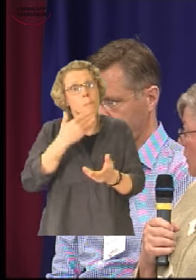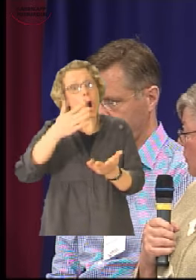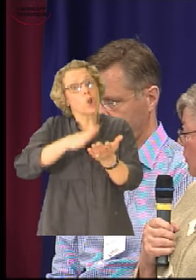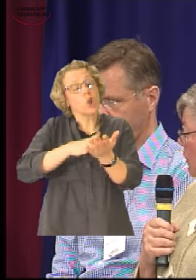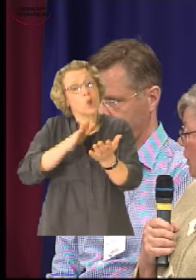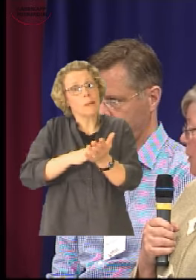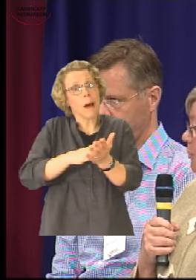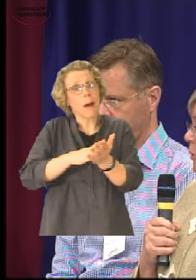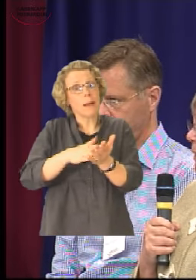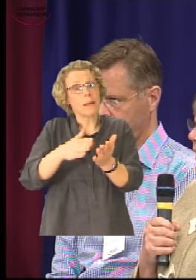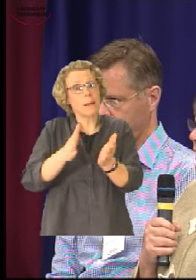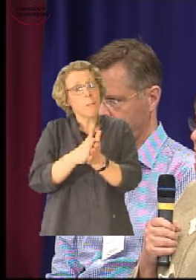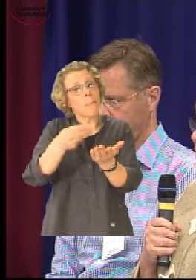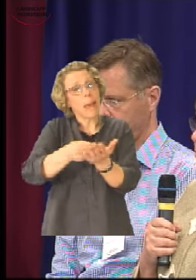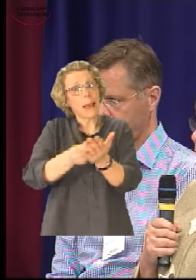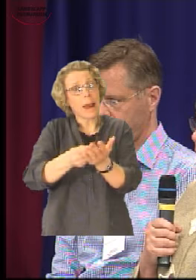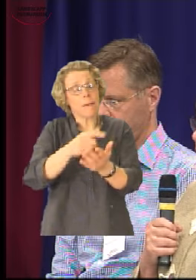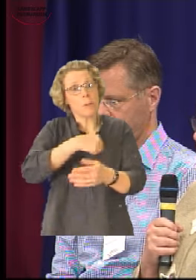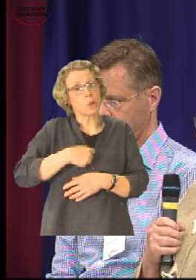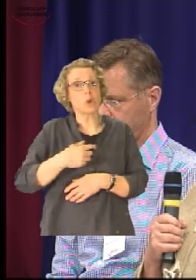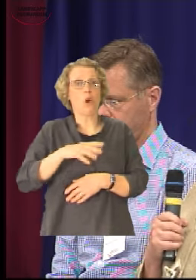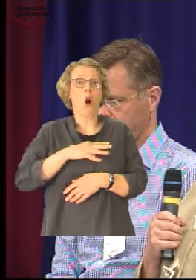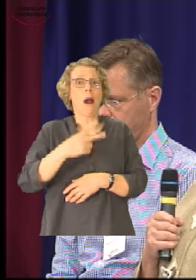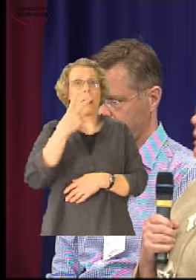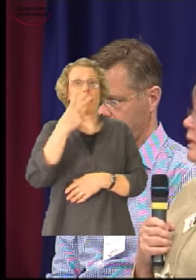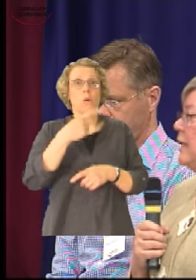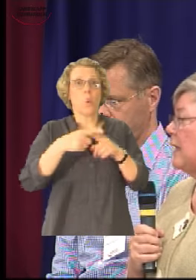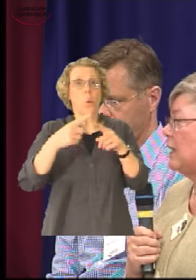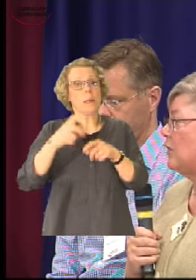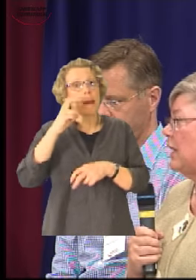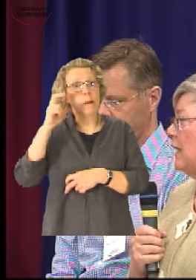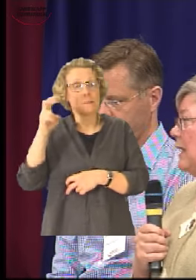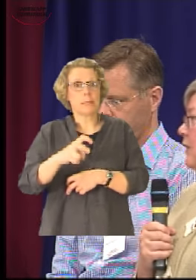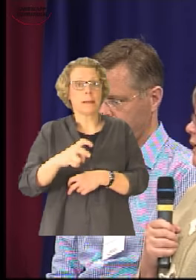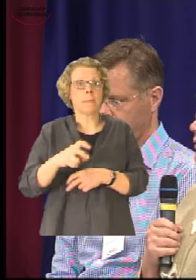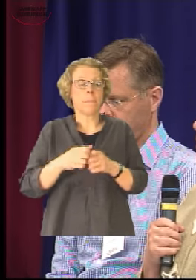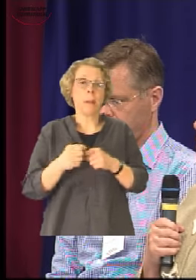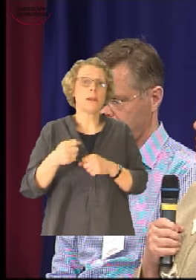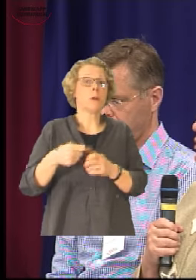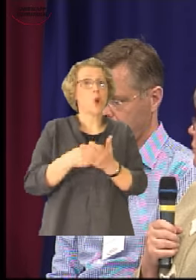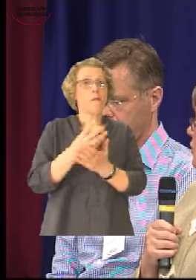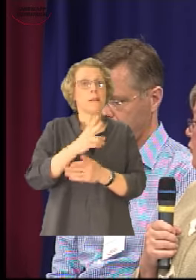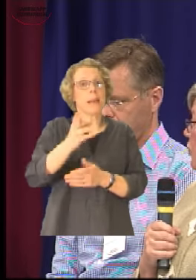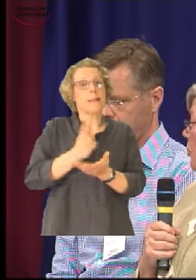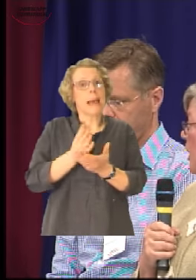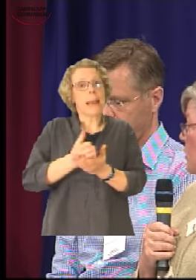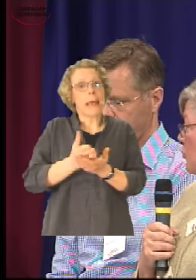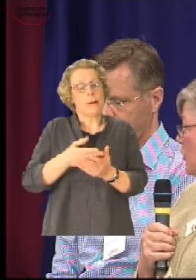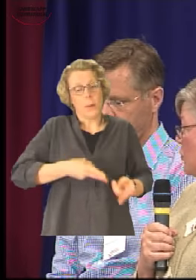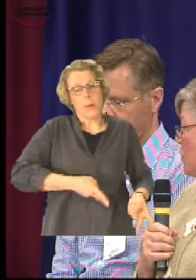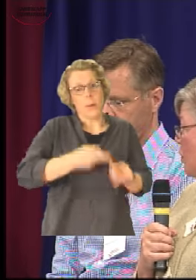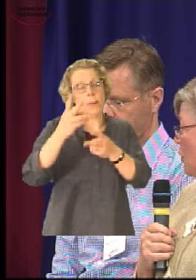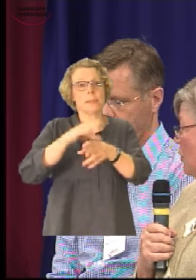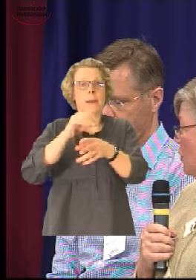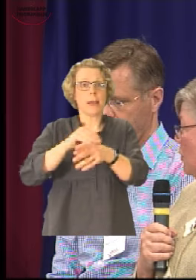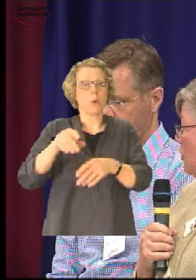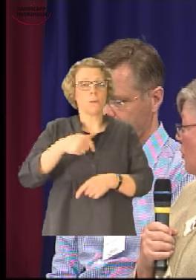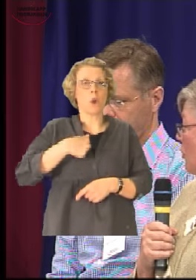se det på mer än ett sätt. Men annars när det gäller likhet i hela landet så är det så att vi har ju en hälso- och